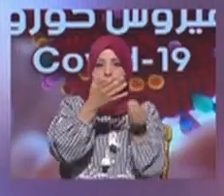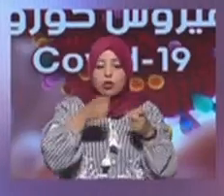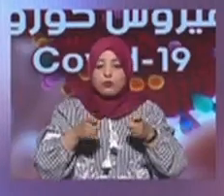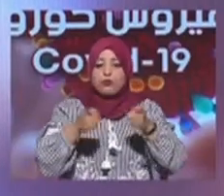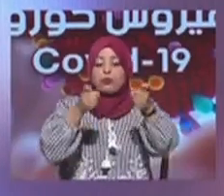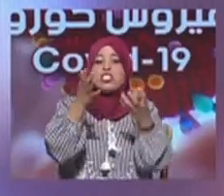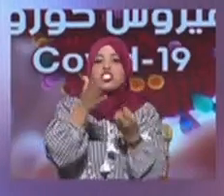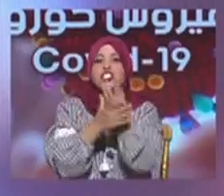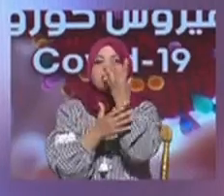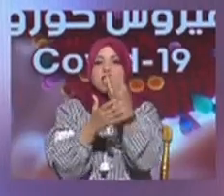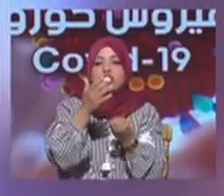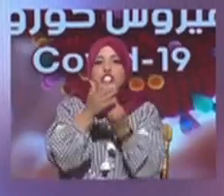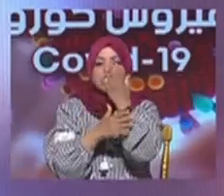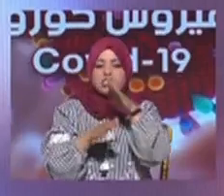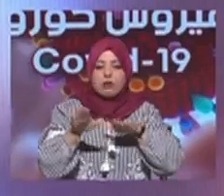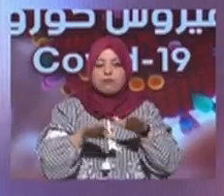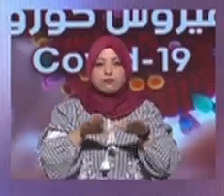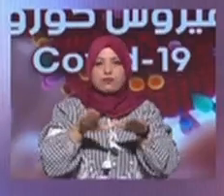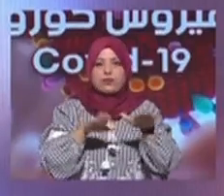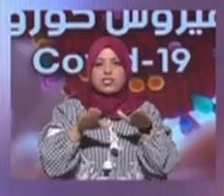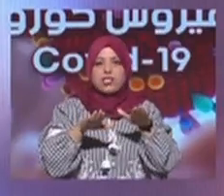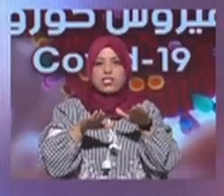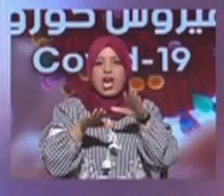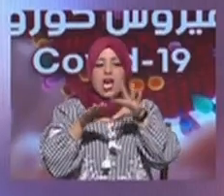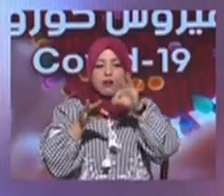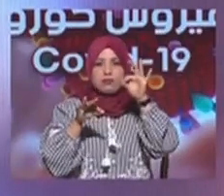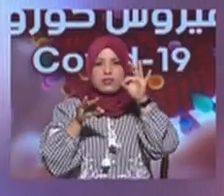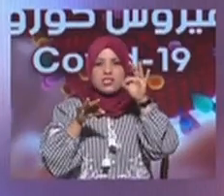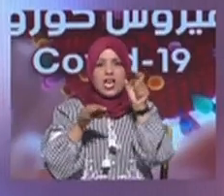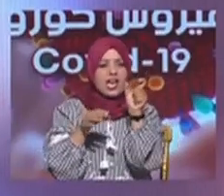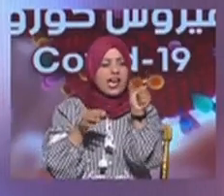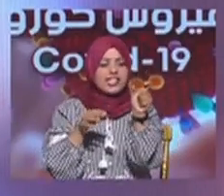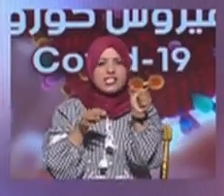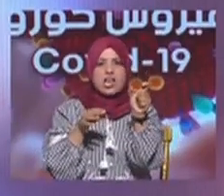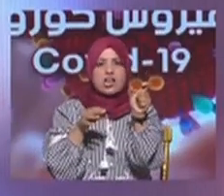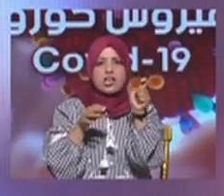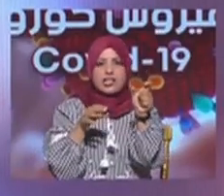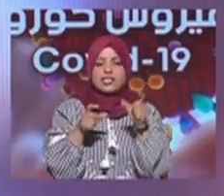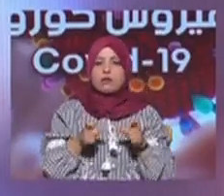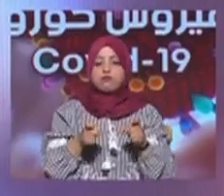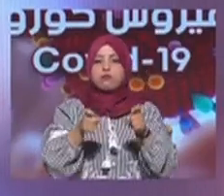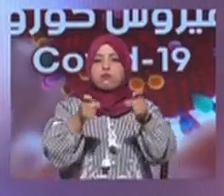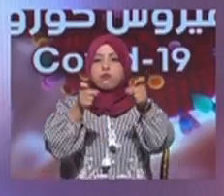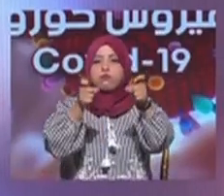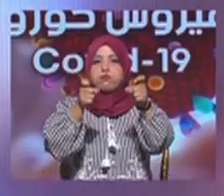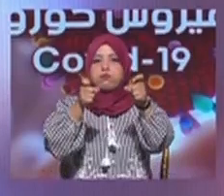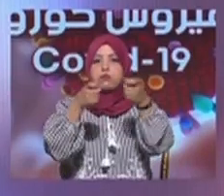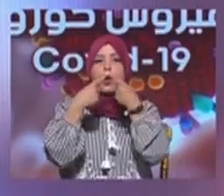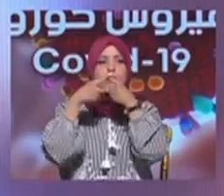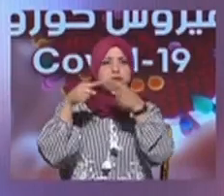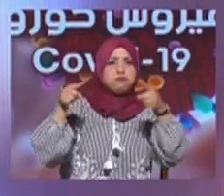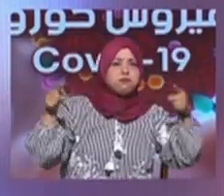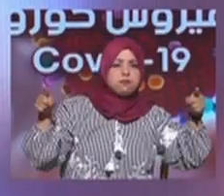الماكينه نتاع الخليه، يستعمل لي زوتي من وسط الخليه باش يتكاثر هو بور سو ريبليكي ويعمل بليزيور كوبي. دونك في